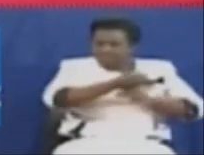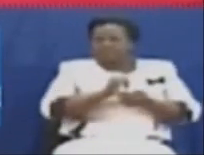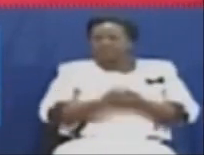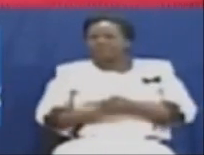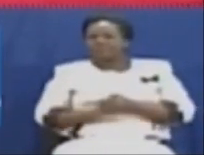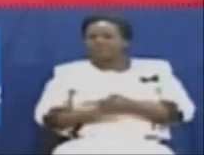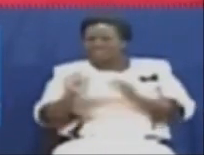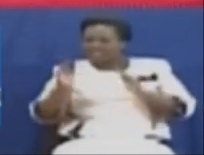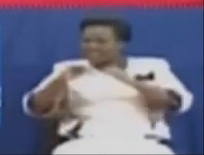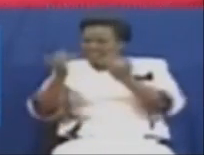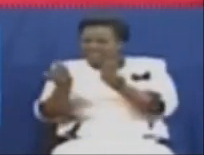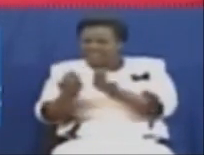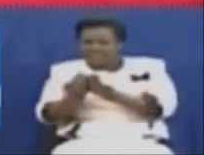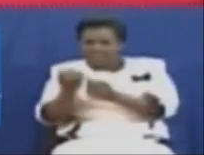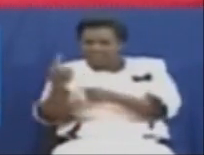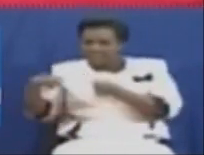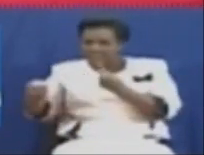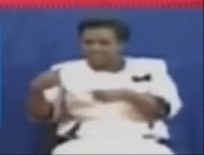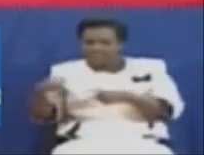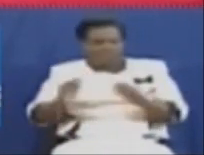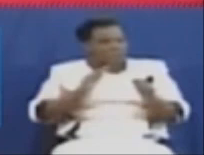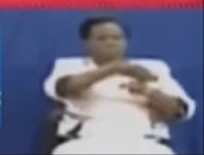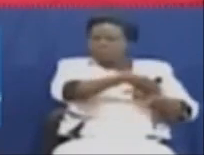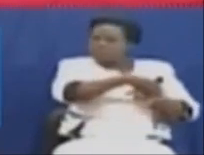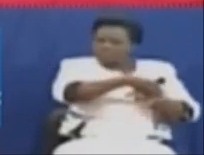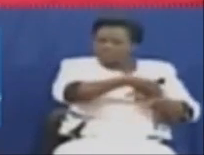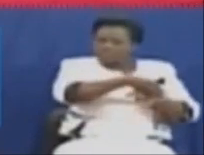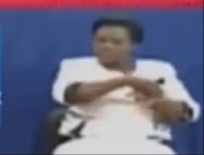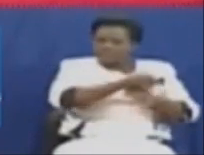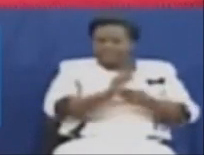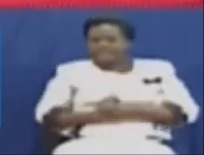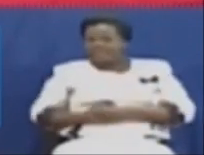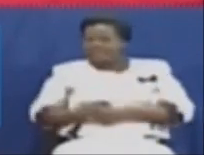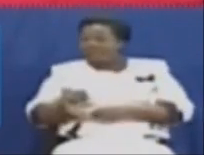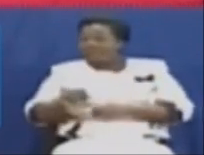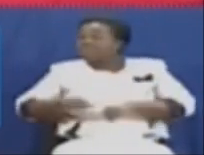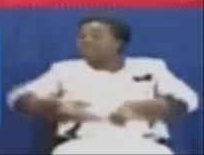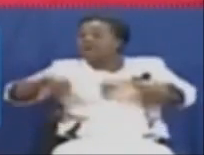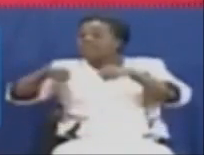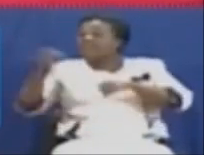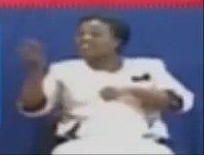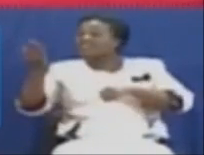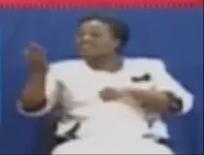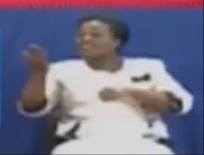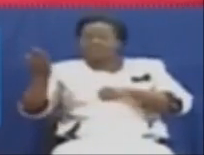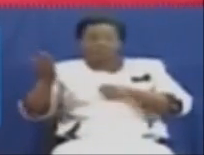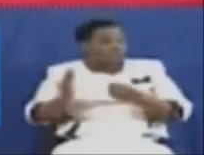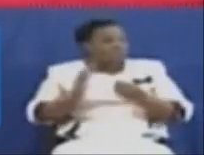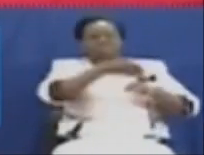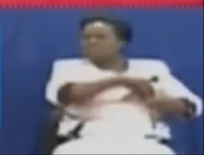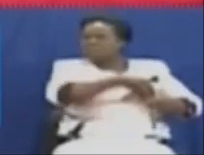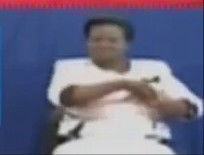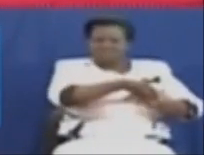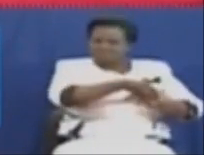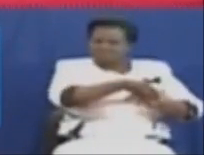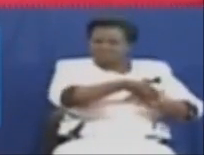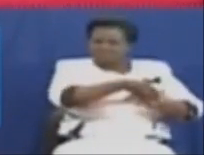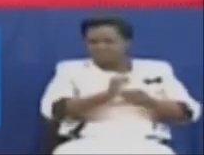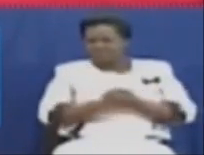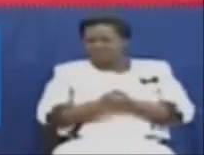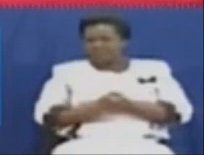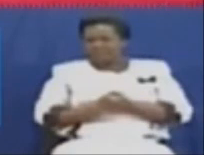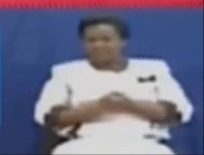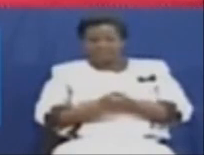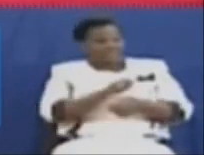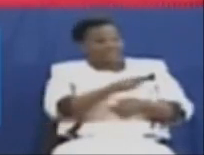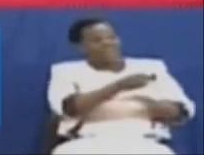iwe chama chochote cha kisiasa au mamlaka nyingine yote ile, haipaswi kuingilia. Kama ni